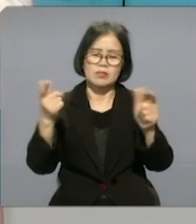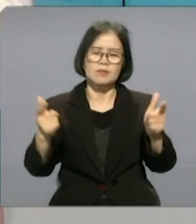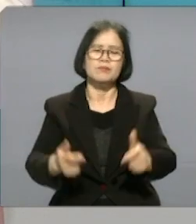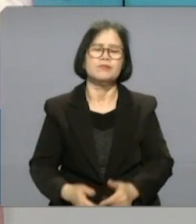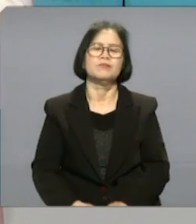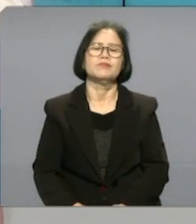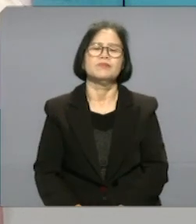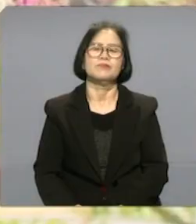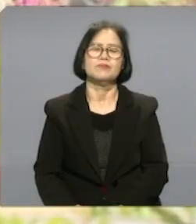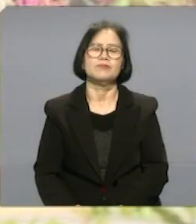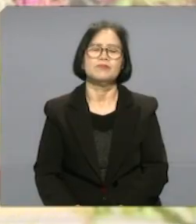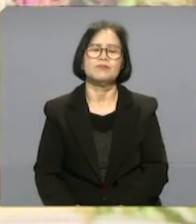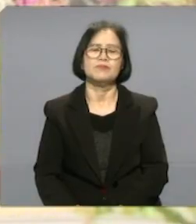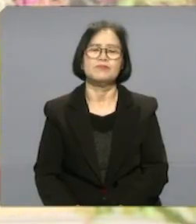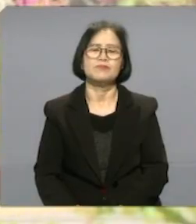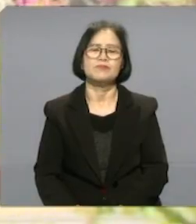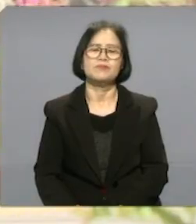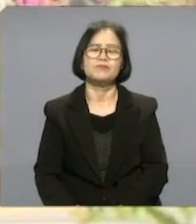기자입니다.